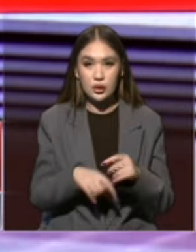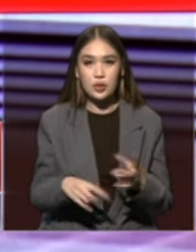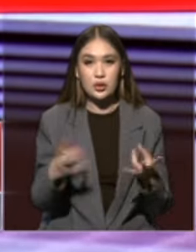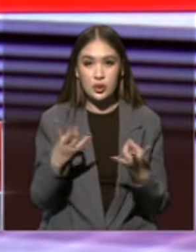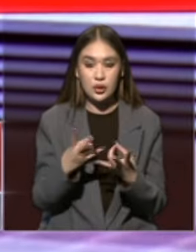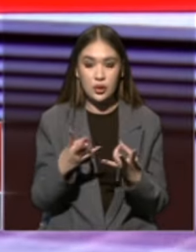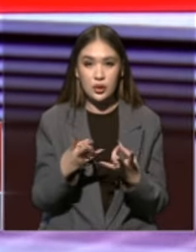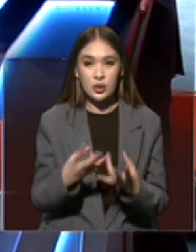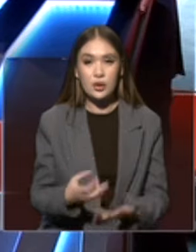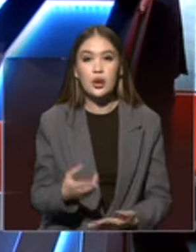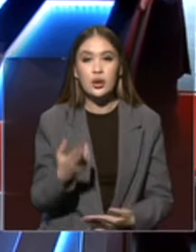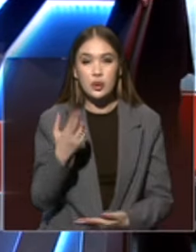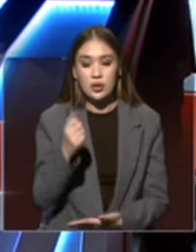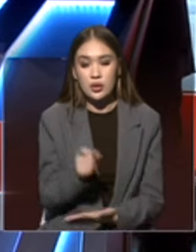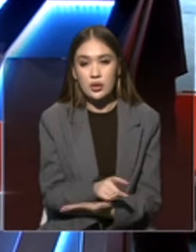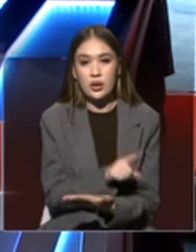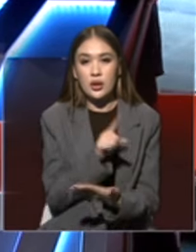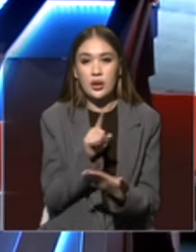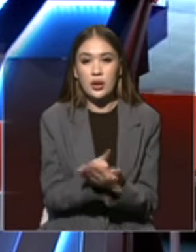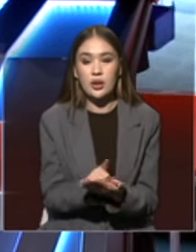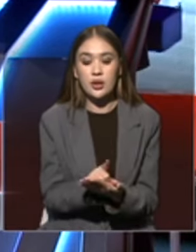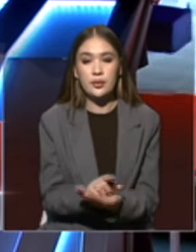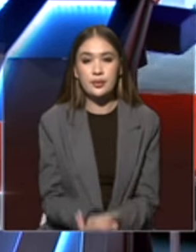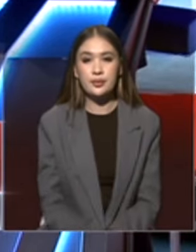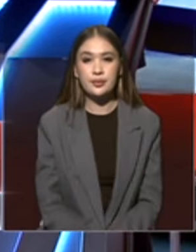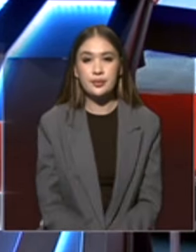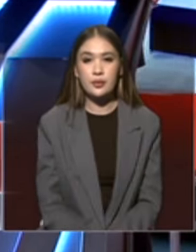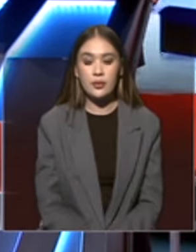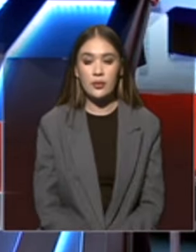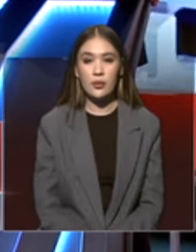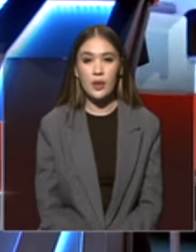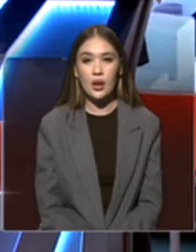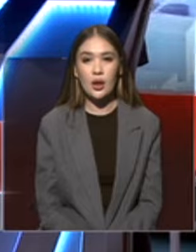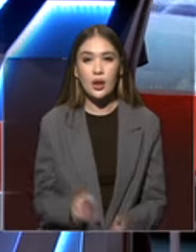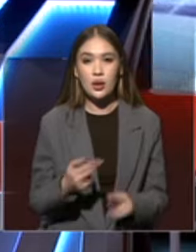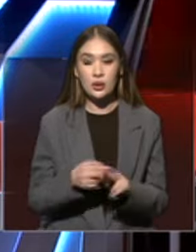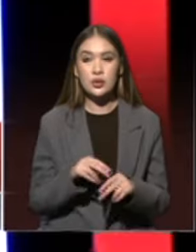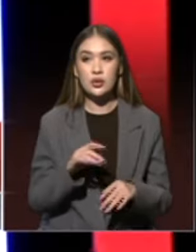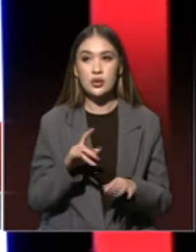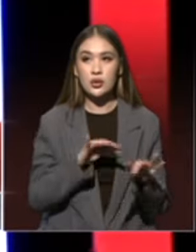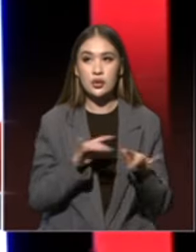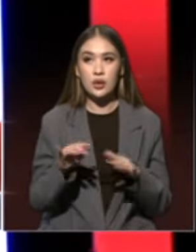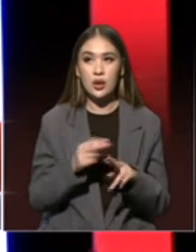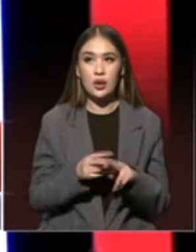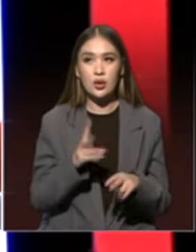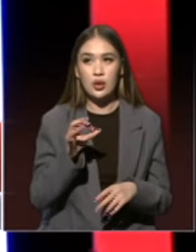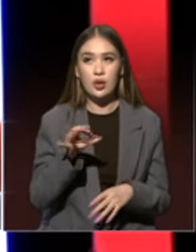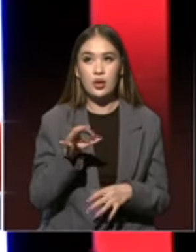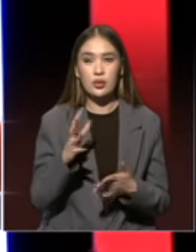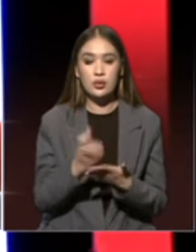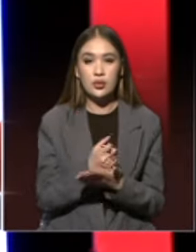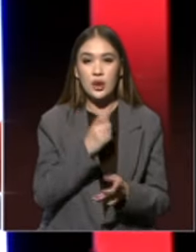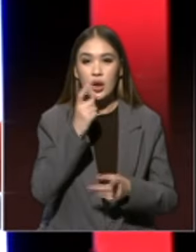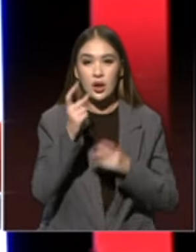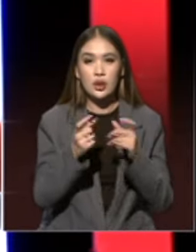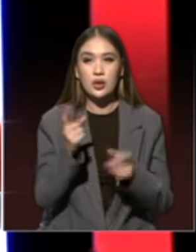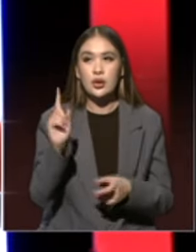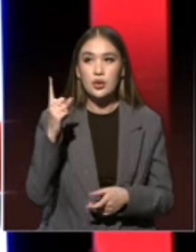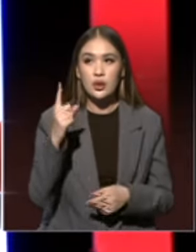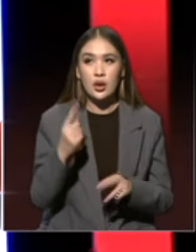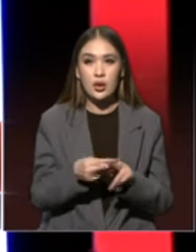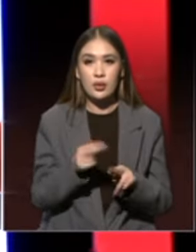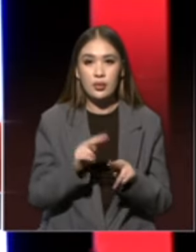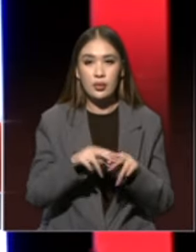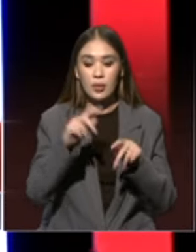Әлде ол емес пе? Әрине. Визуалды сол қарқында жүріп жатыр ғой. Конфликт қай жерде туады? Визуалды түрде бағалағаннан туады